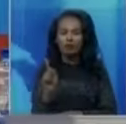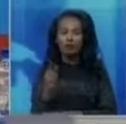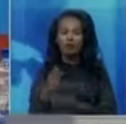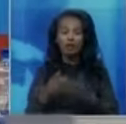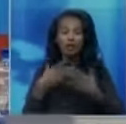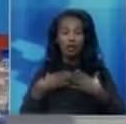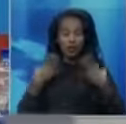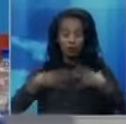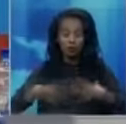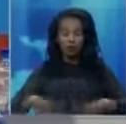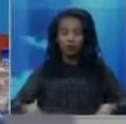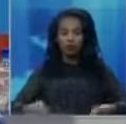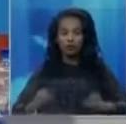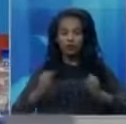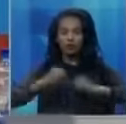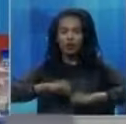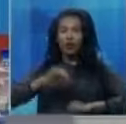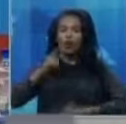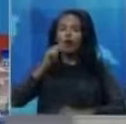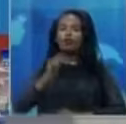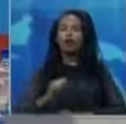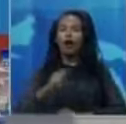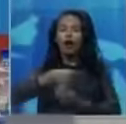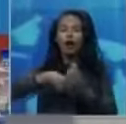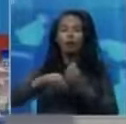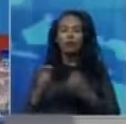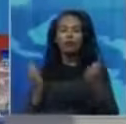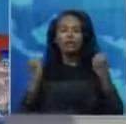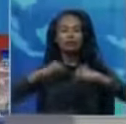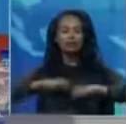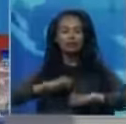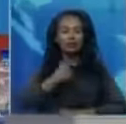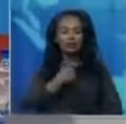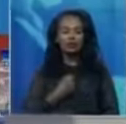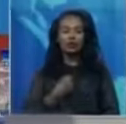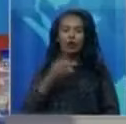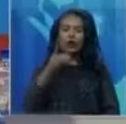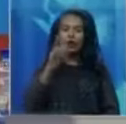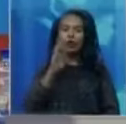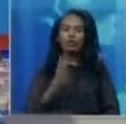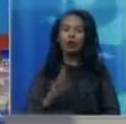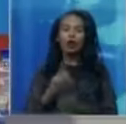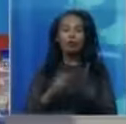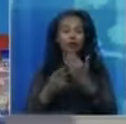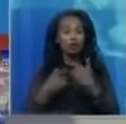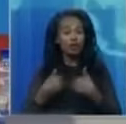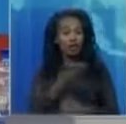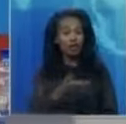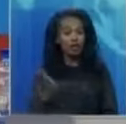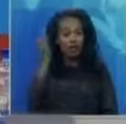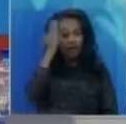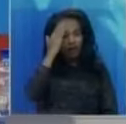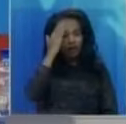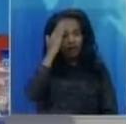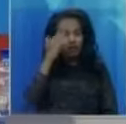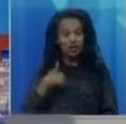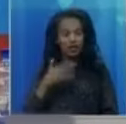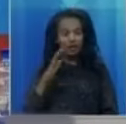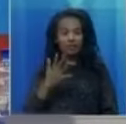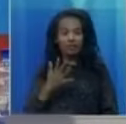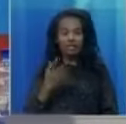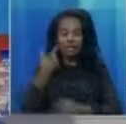ልብስ የኮንታ አካባቢ ልብስ ነው። ኮይሻ ፕሮጀክት አለኝ ታውቃላችሁ። ይህን የመሰለ